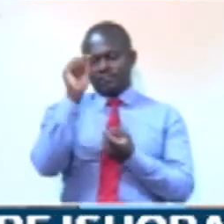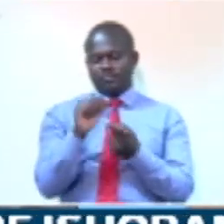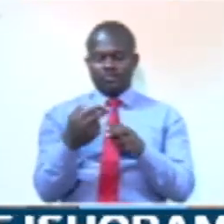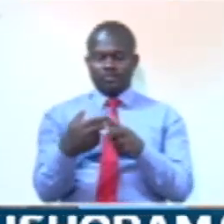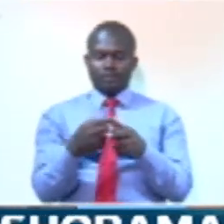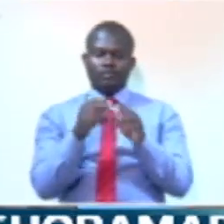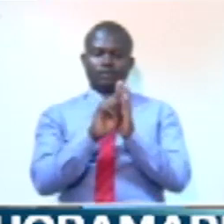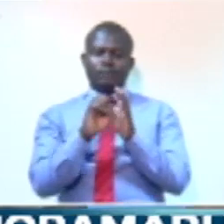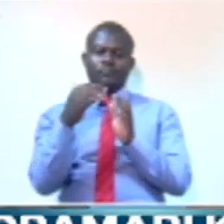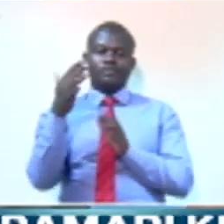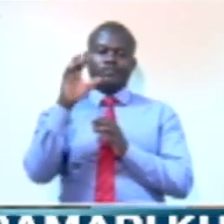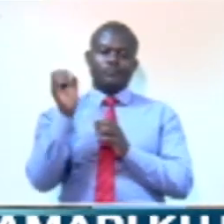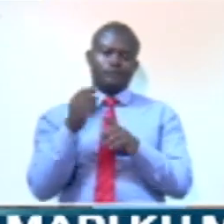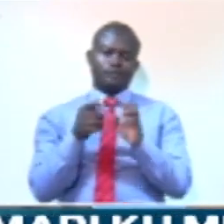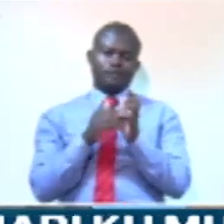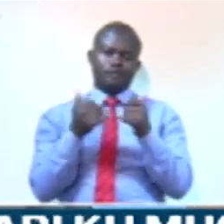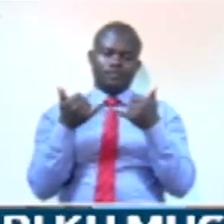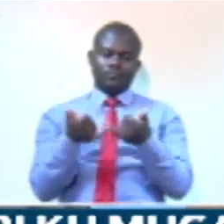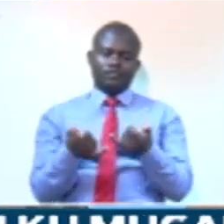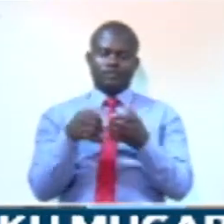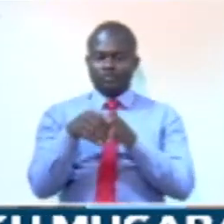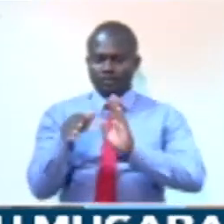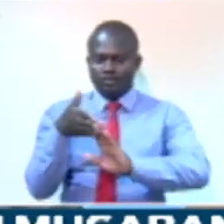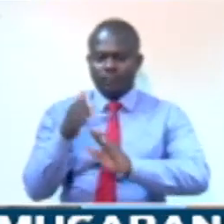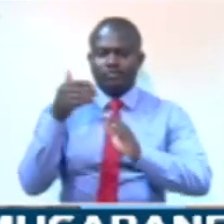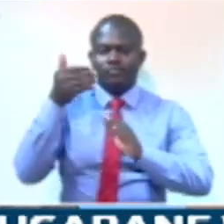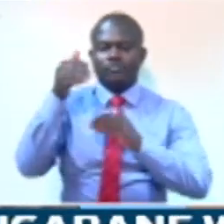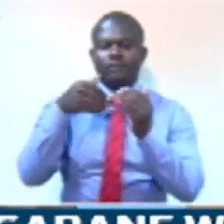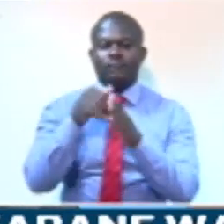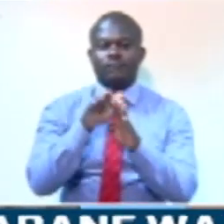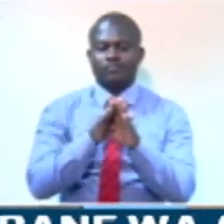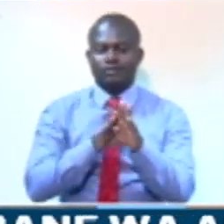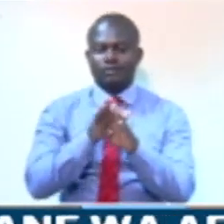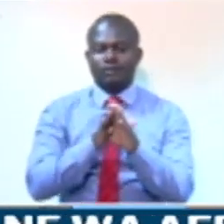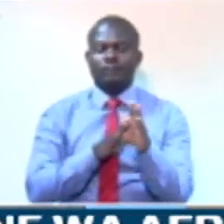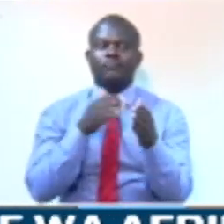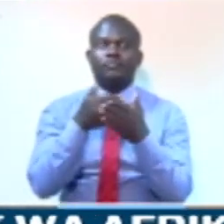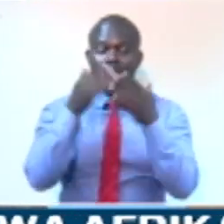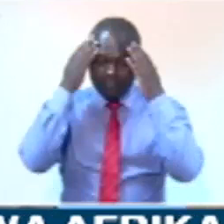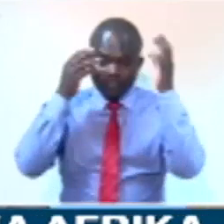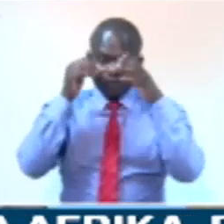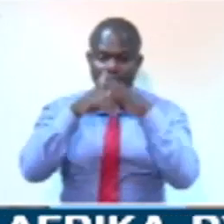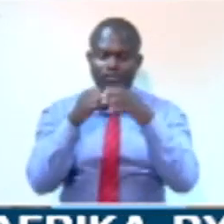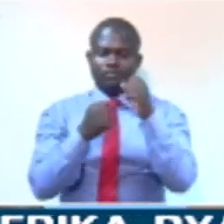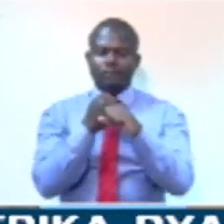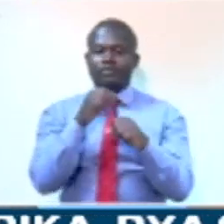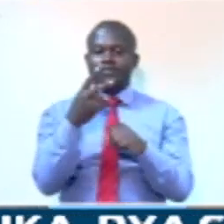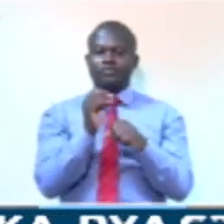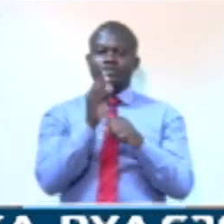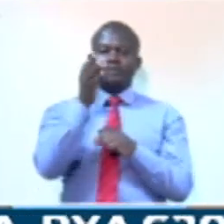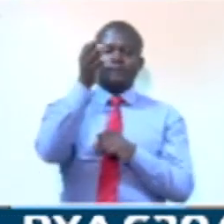kigero cya 50%, ariko ubu umuvuduko uragenda buhoro cyane, tukagira impungenge ko mu myaka 20 iri